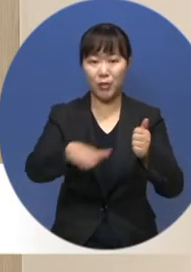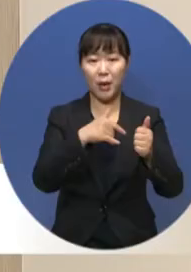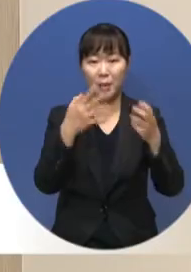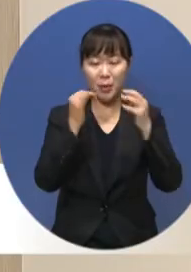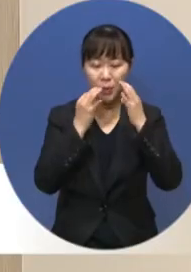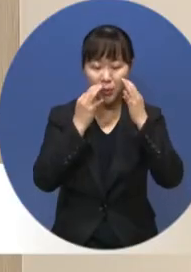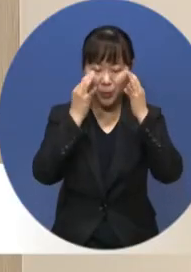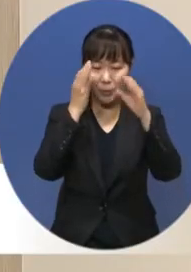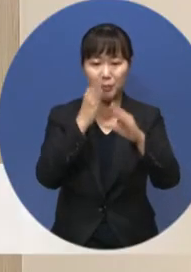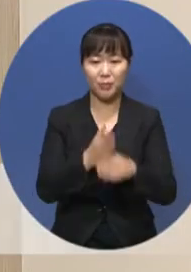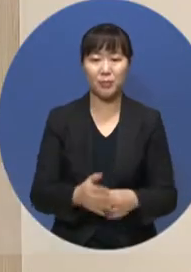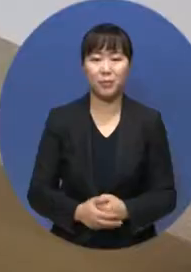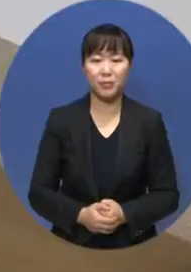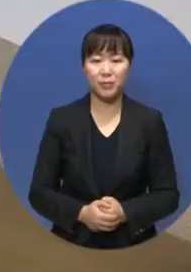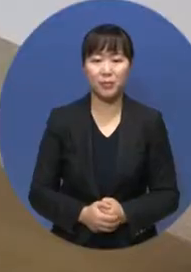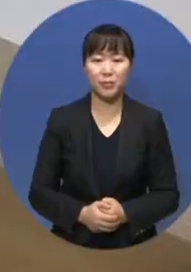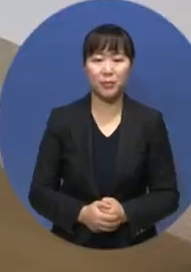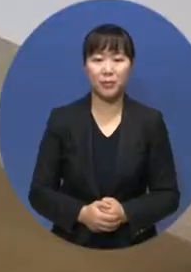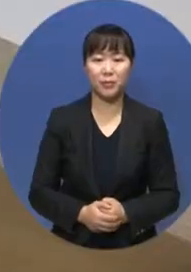많은 노력을 하고 있습니다.